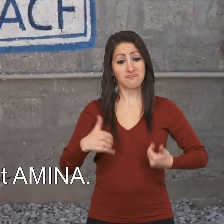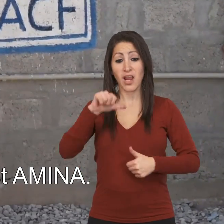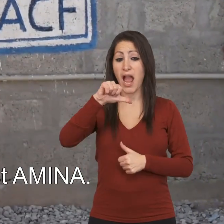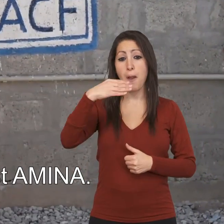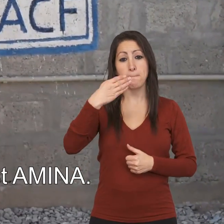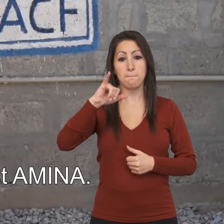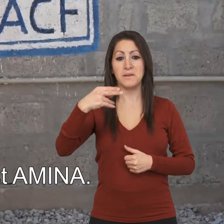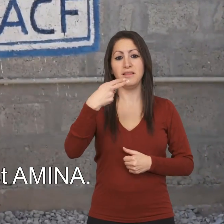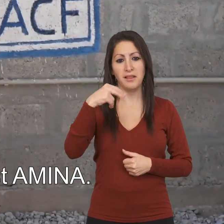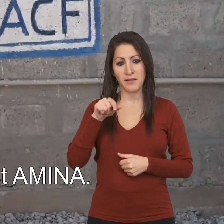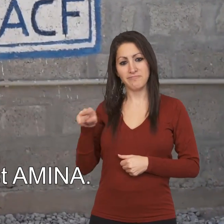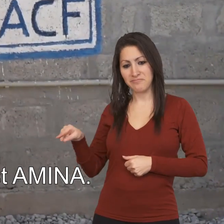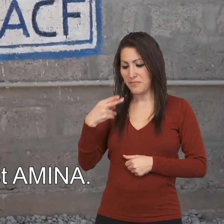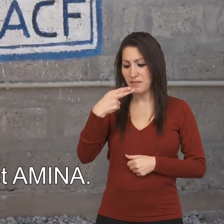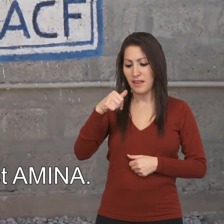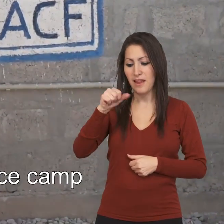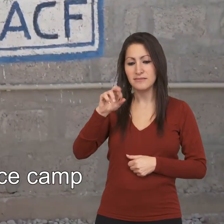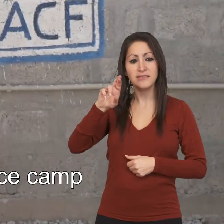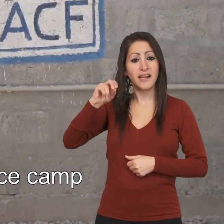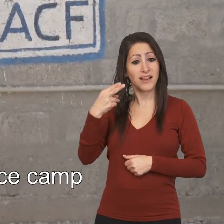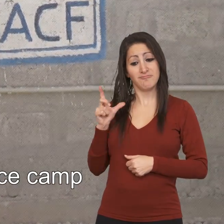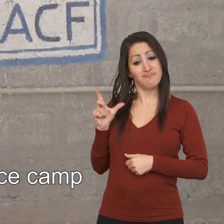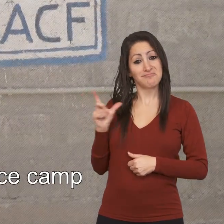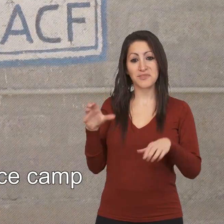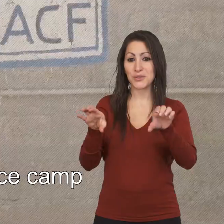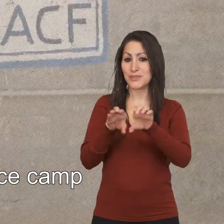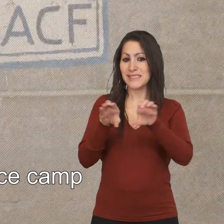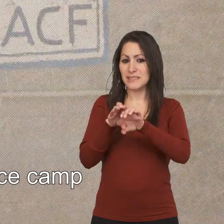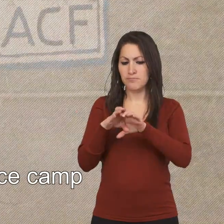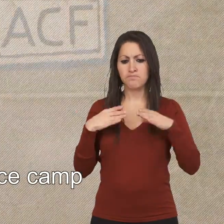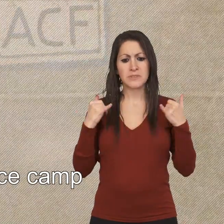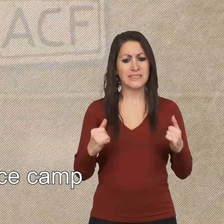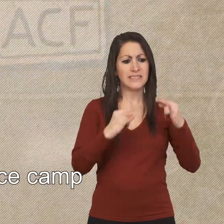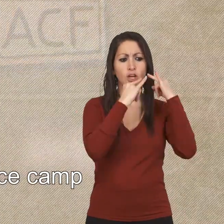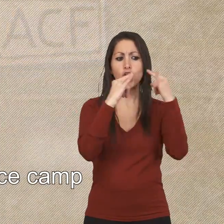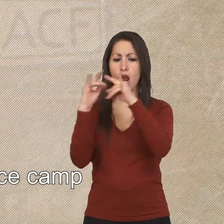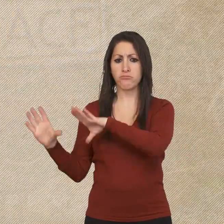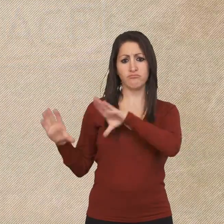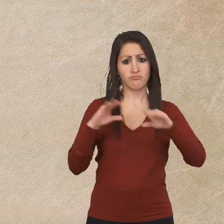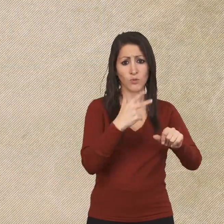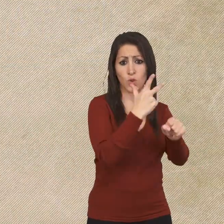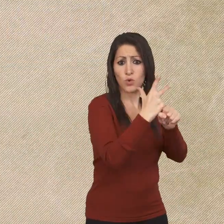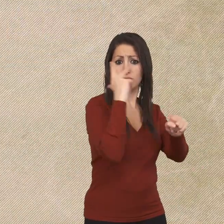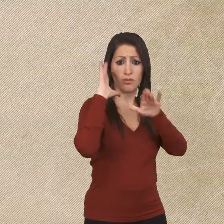Moi, c'est Amina, et elle, c'est Nasrine. On est cousines, on vit dans ce camp depuis 3 ans.